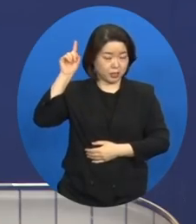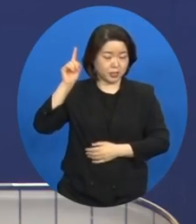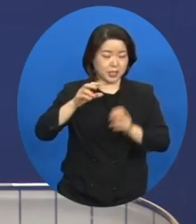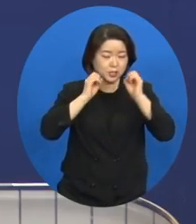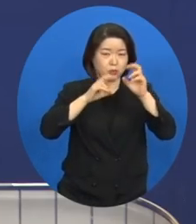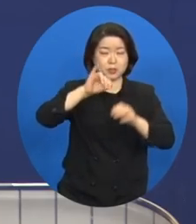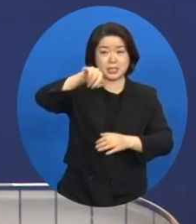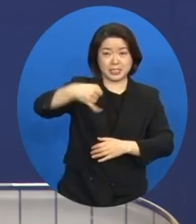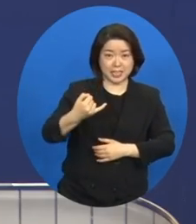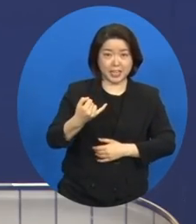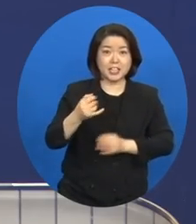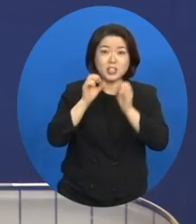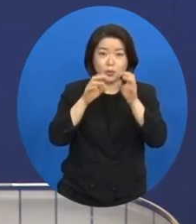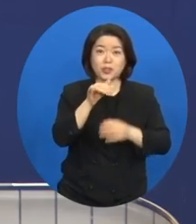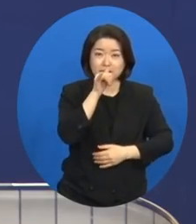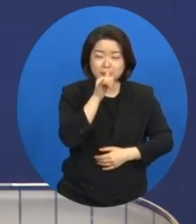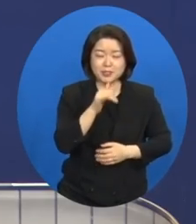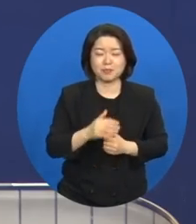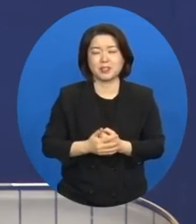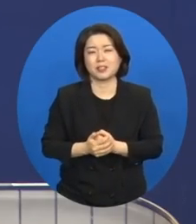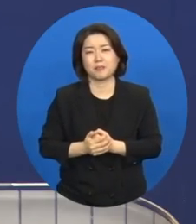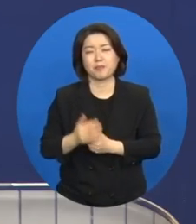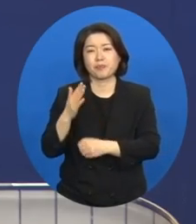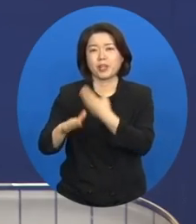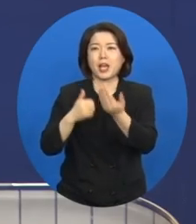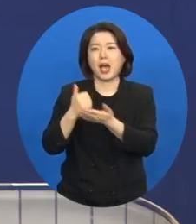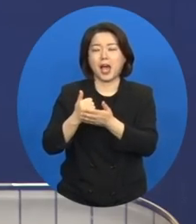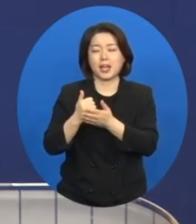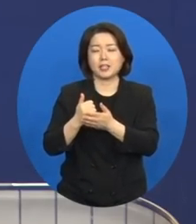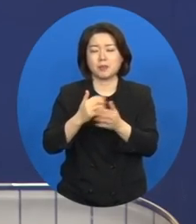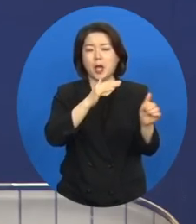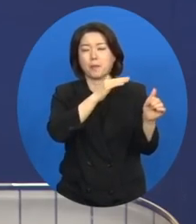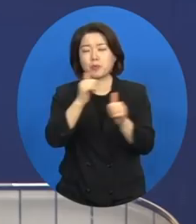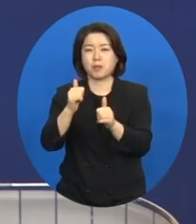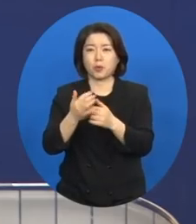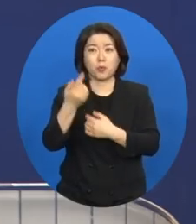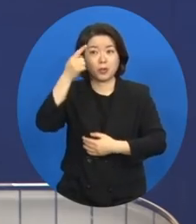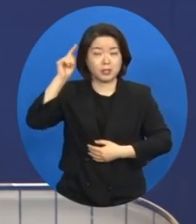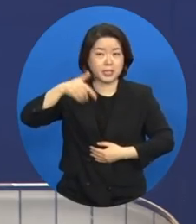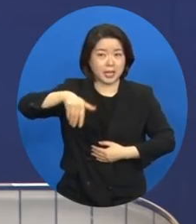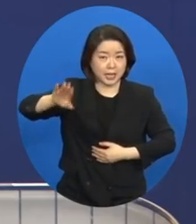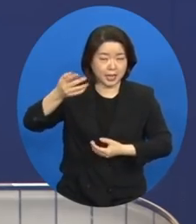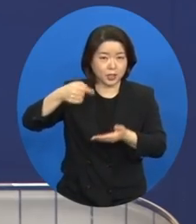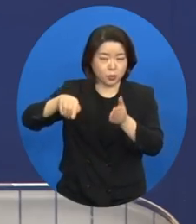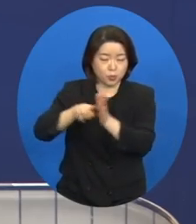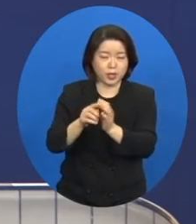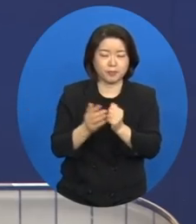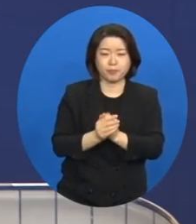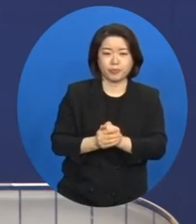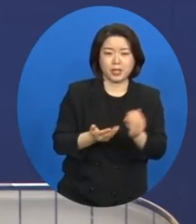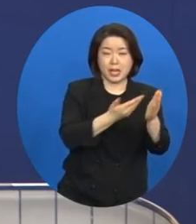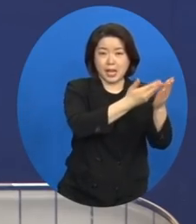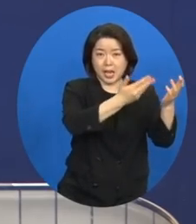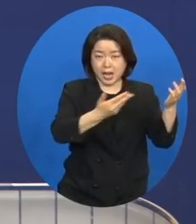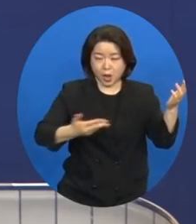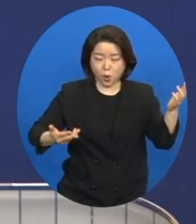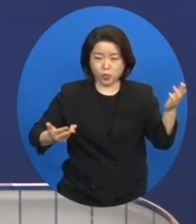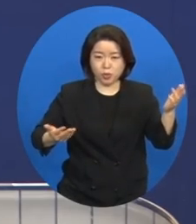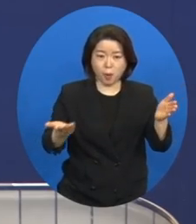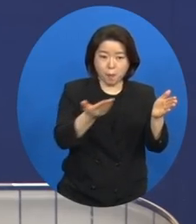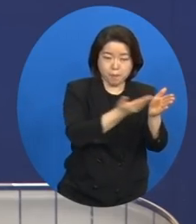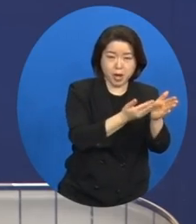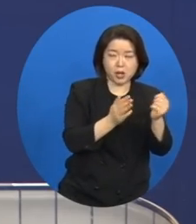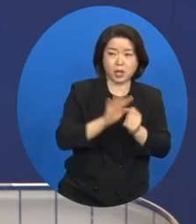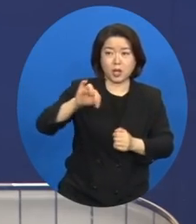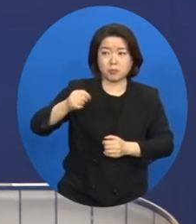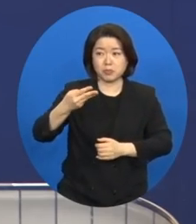하는 선교사님, 하나님의 소명을 받고 러시아로 향하려고 강원도 동해항에서 블라디보스토크를 가려던 날에